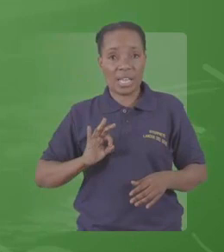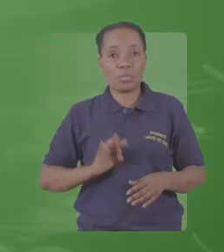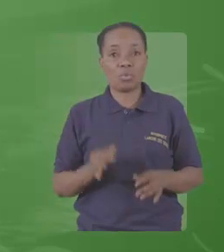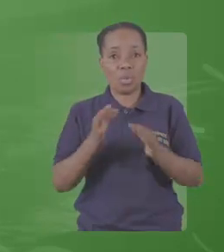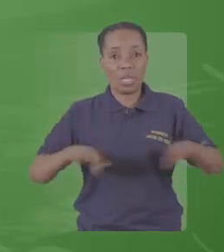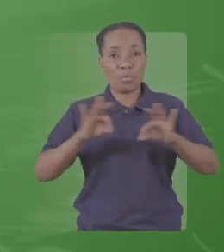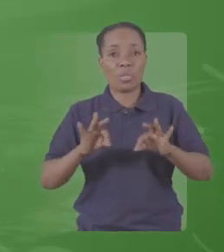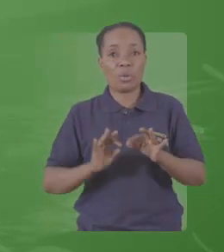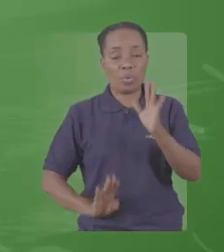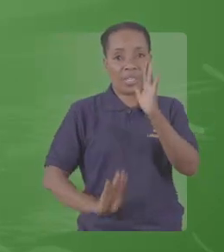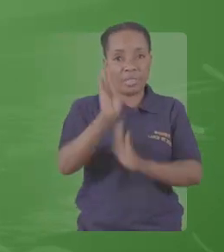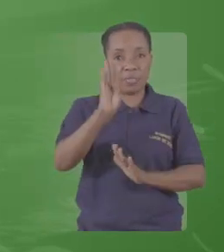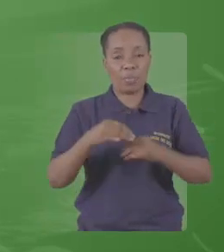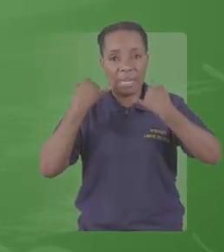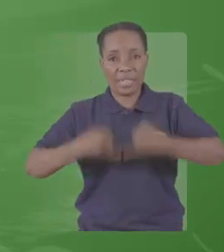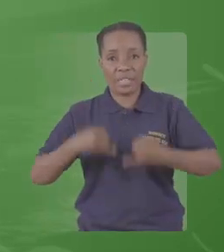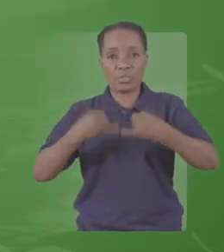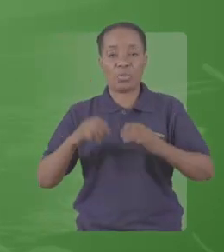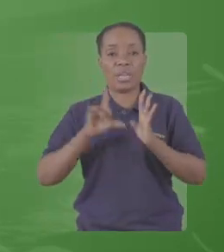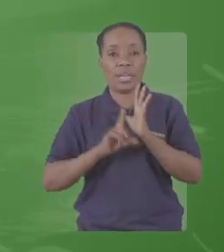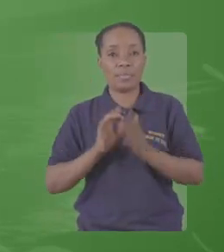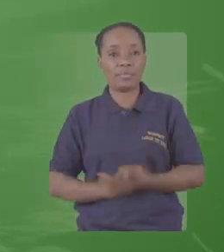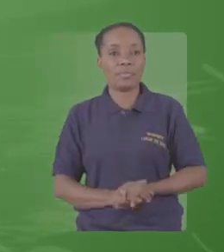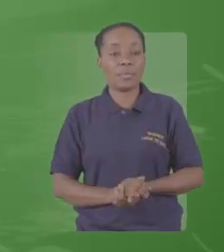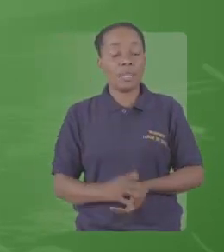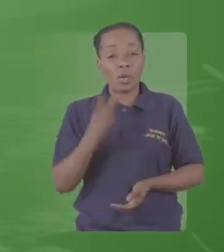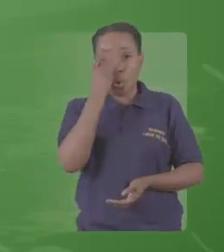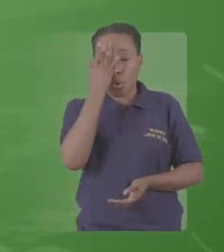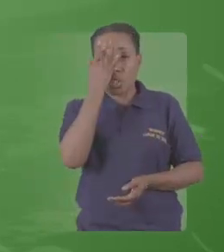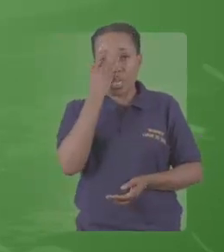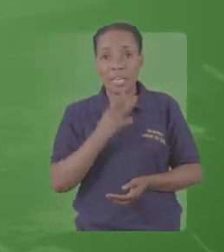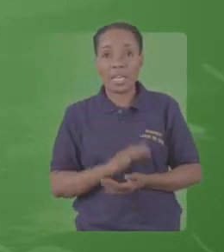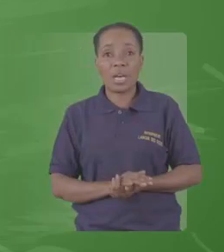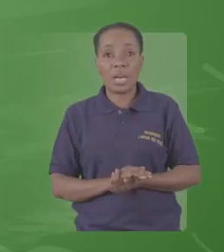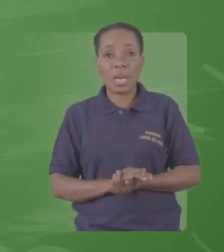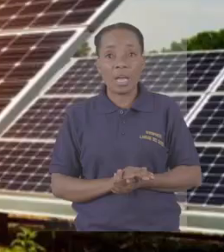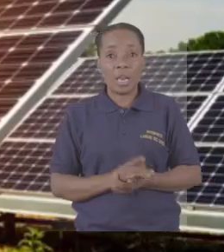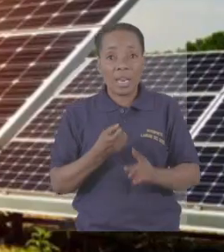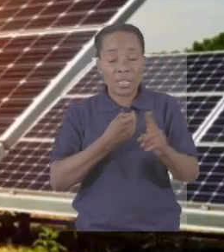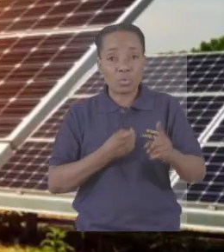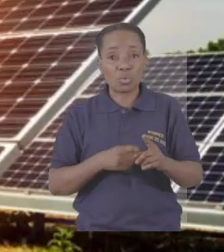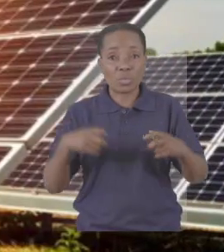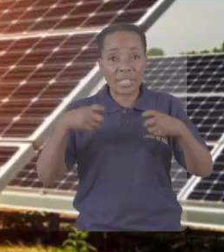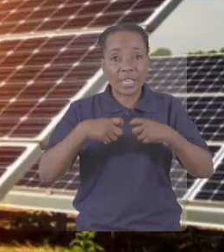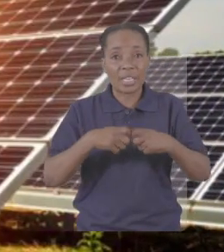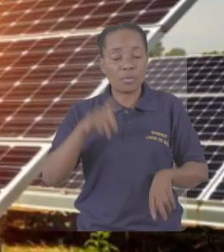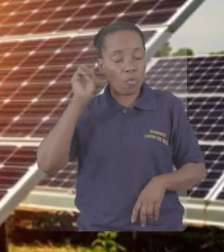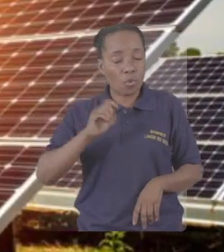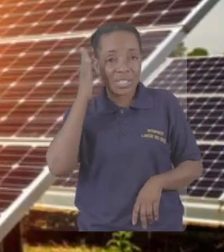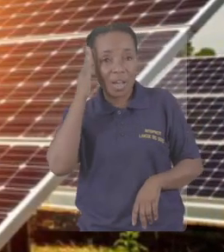Concernant les sources d'énergie, il faut retenir que la France bénéficie de sources d'énergie variées. L'énergie